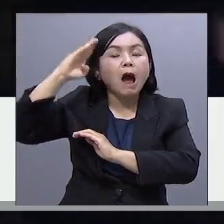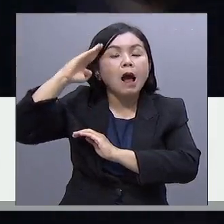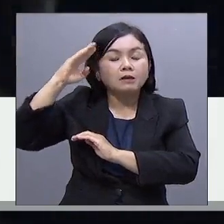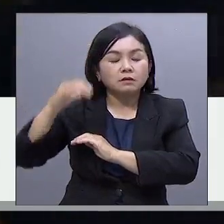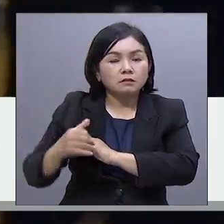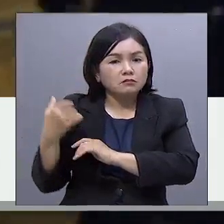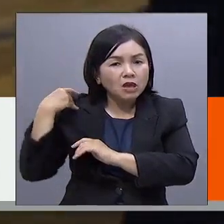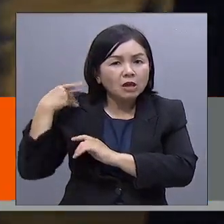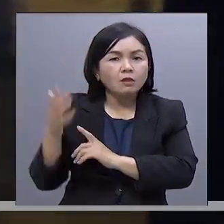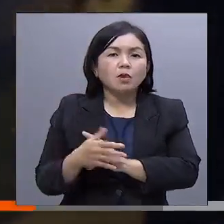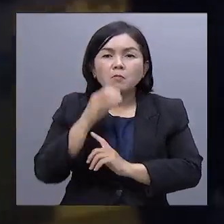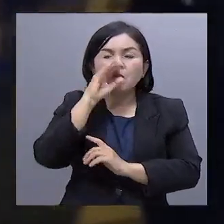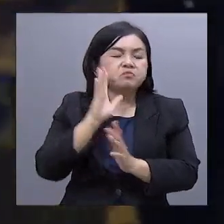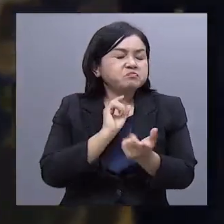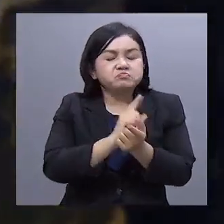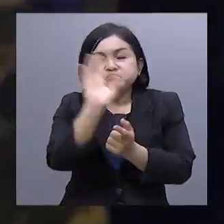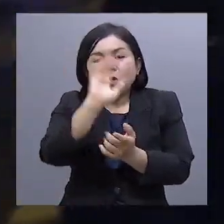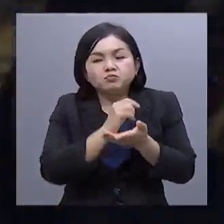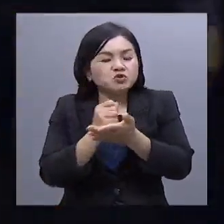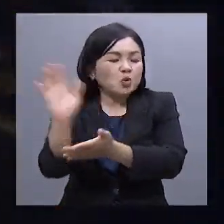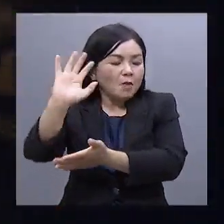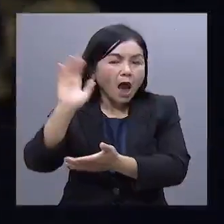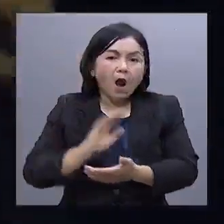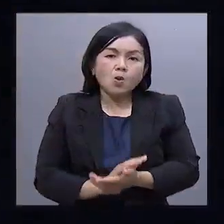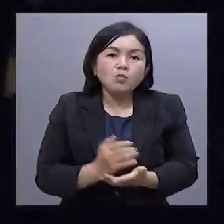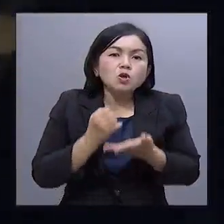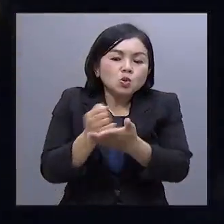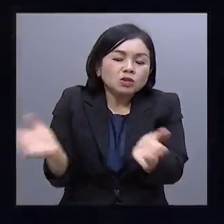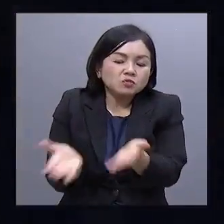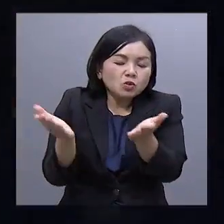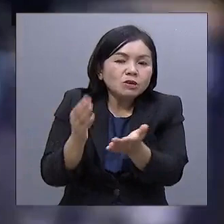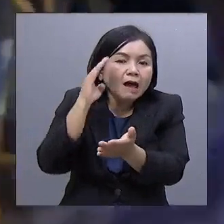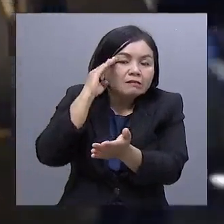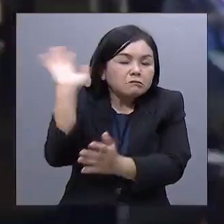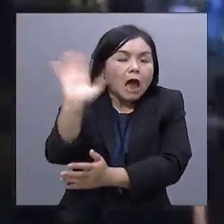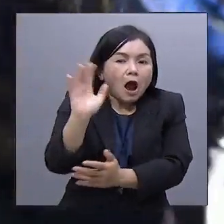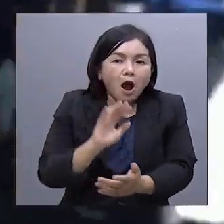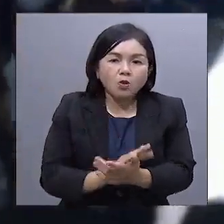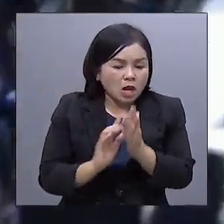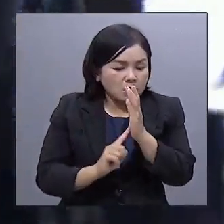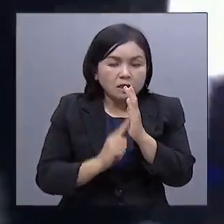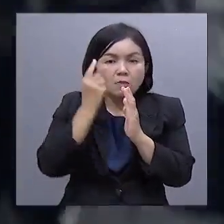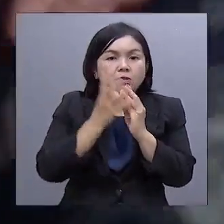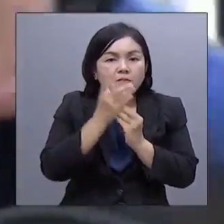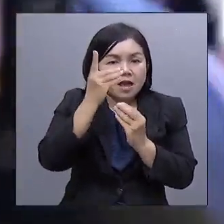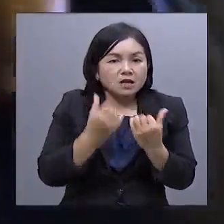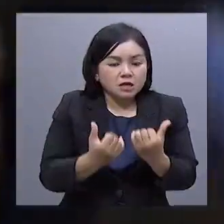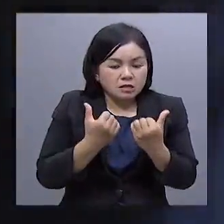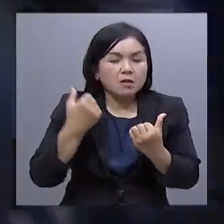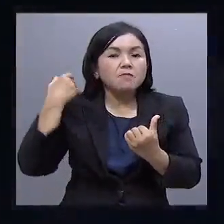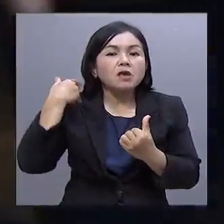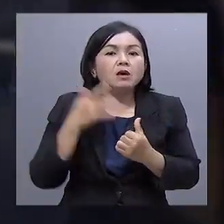นี้ประกาศว่าจะไม่เข้าไปรายงานตัวเพื่อปฏิบัติหน้าที่เป็นกำลังพลสำรองโดยจะเริ่มสัปดาห์นี้เป็นต้นไป